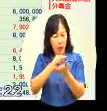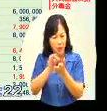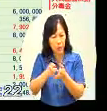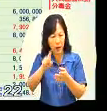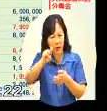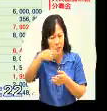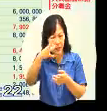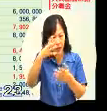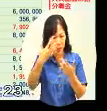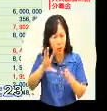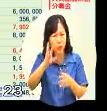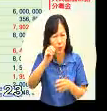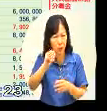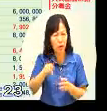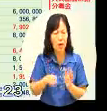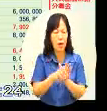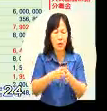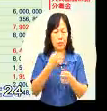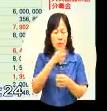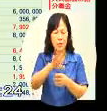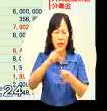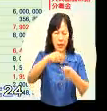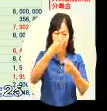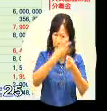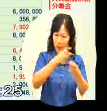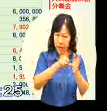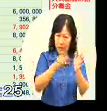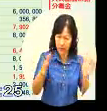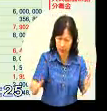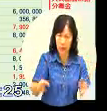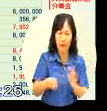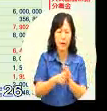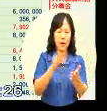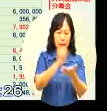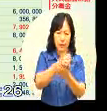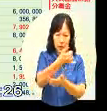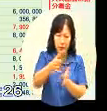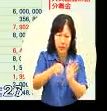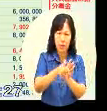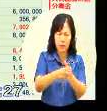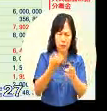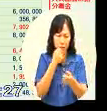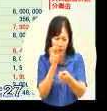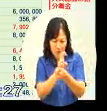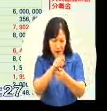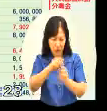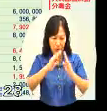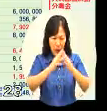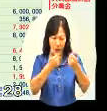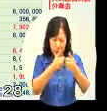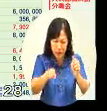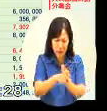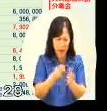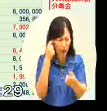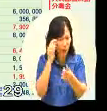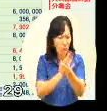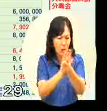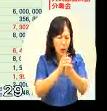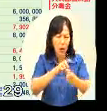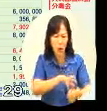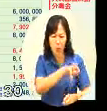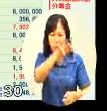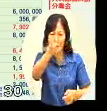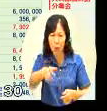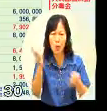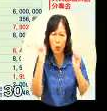190几万，这是在103年。记者是第四权，是在监督议会的人，你还可以招待他出国、